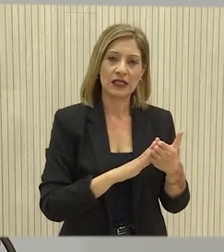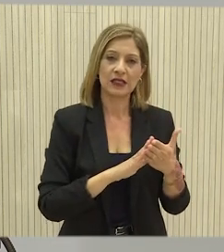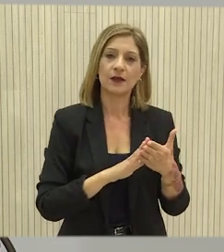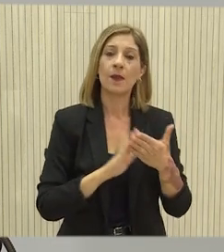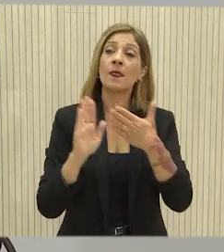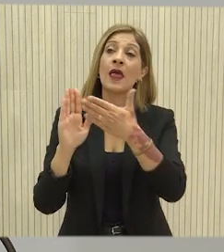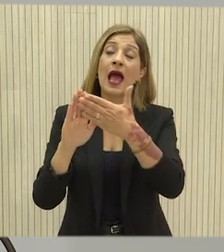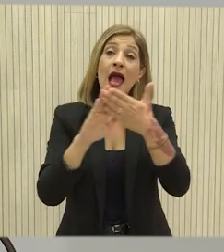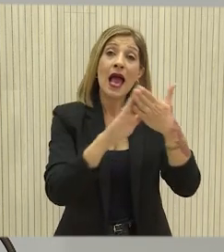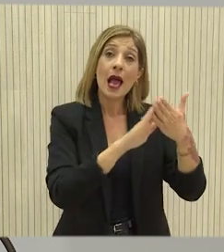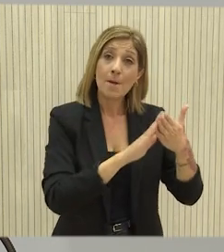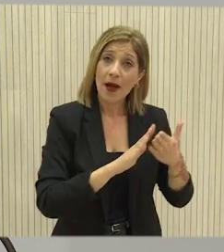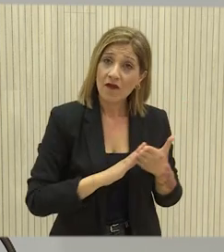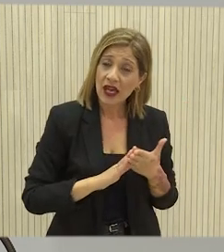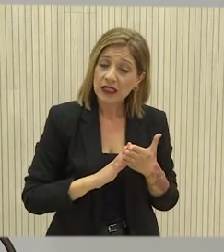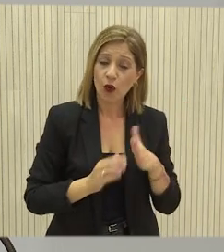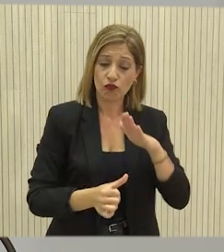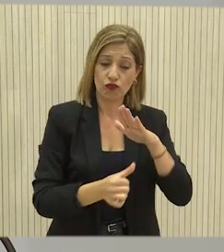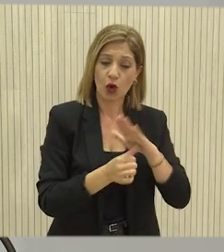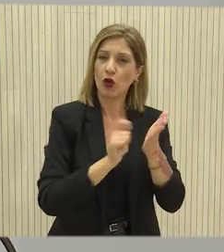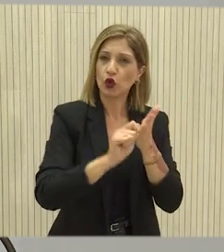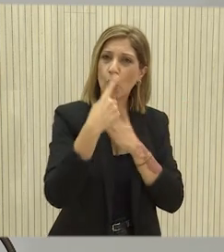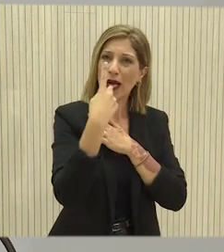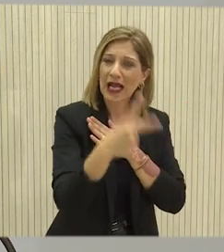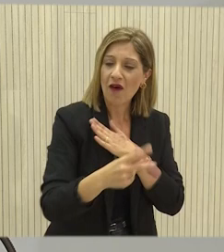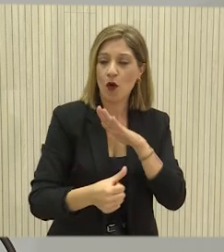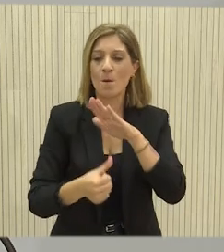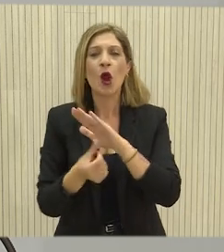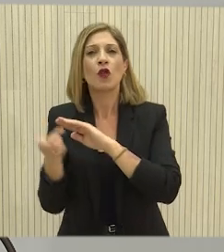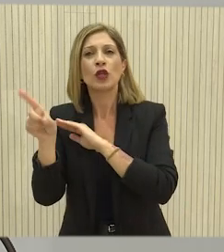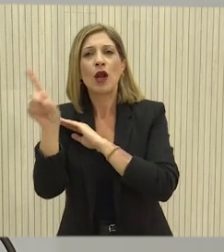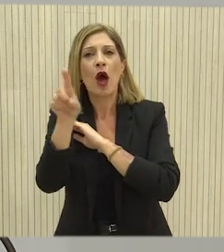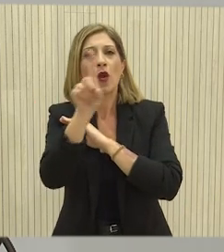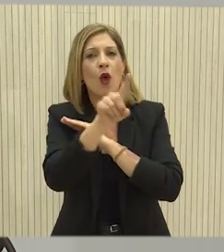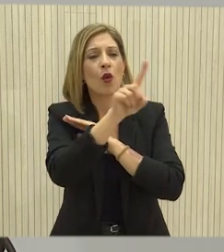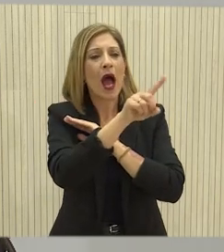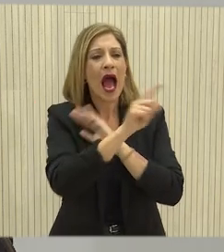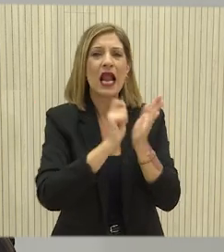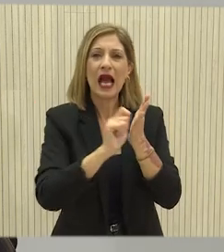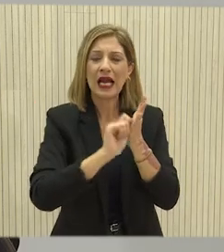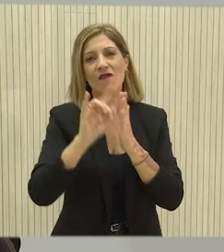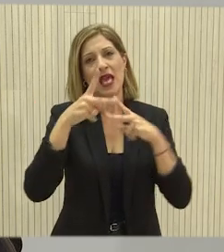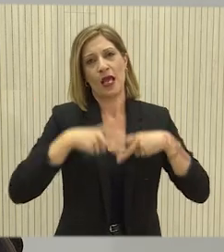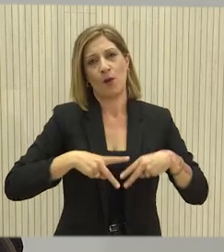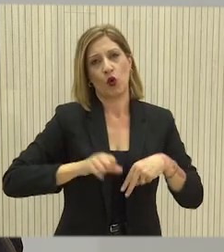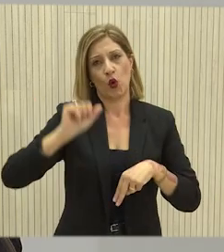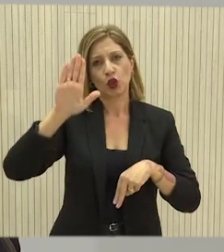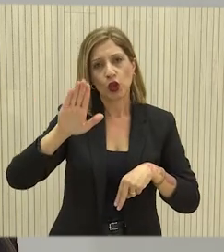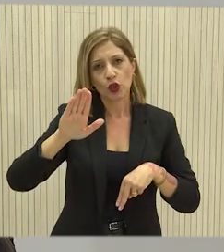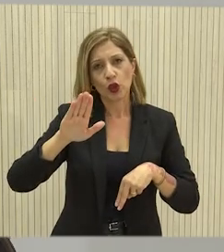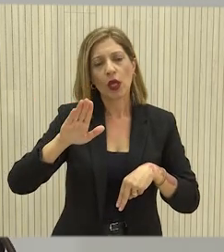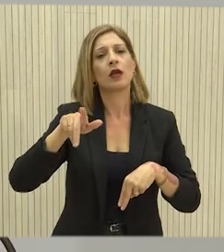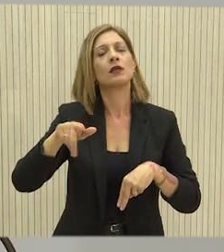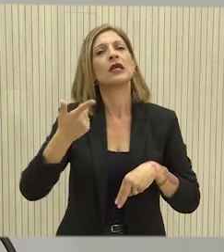σε επίπεδο διπλωματικών γραφείων του Πρόεδρου της Δημοκρατίας με τα αντίστοιχα γραφεία ή μέσω του Υπουργού Εξωτερικών με τα κράτη της περιοχής ή με